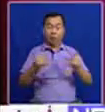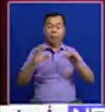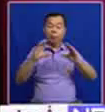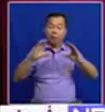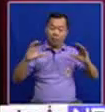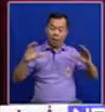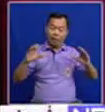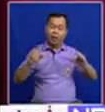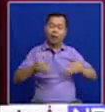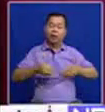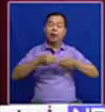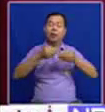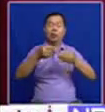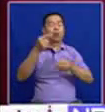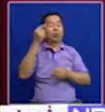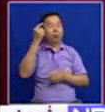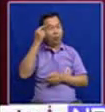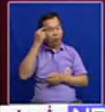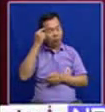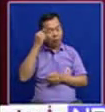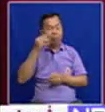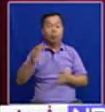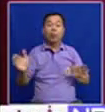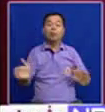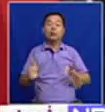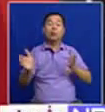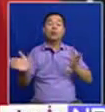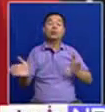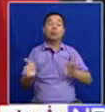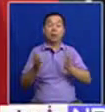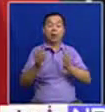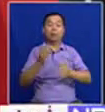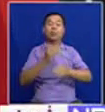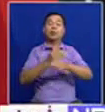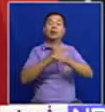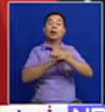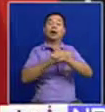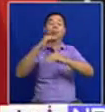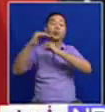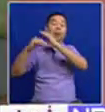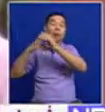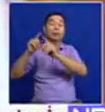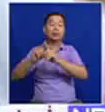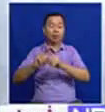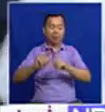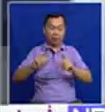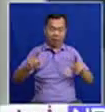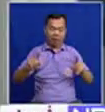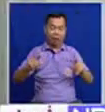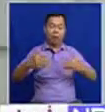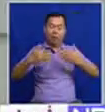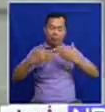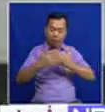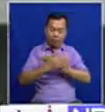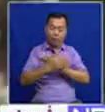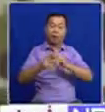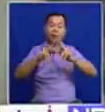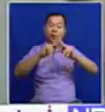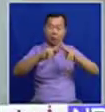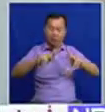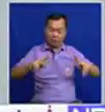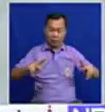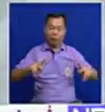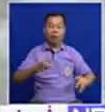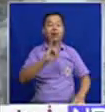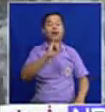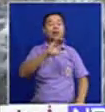ได้ให้ความสำคัญในการส่งเสริมการพัฒนาระบบสารสนเทศแบบองค์รวมโดยได้มีการเปลี่ยนกระทรวง ICT เป็นกระทรวงดิ